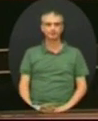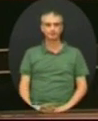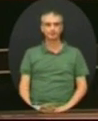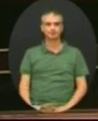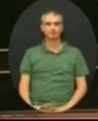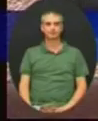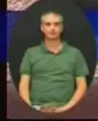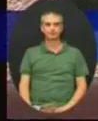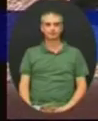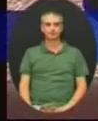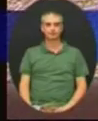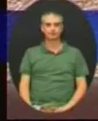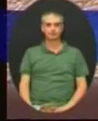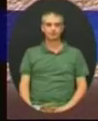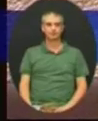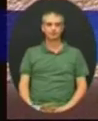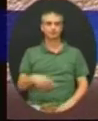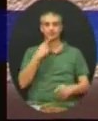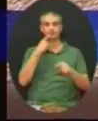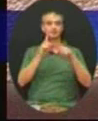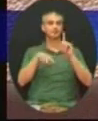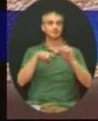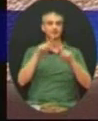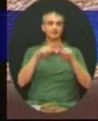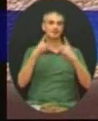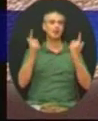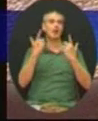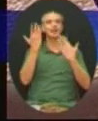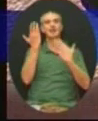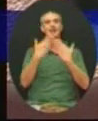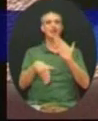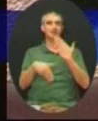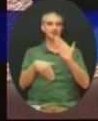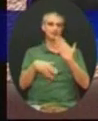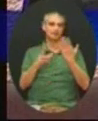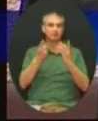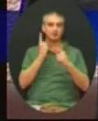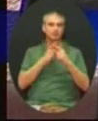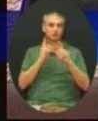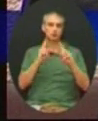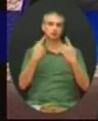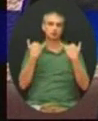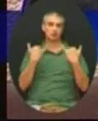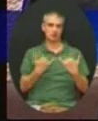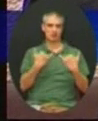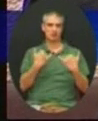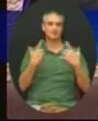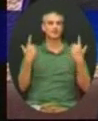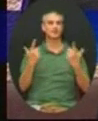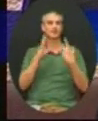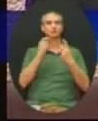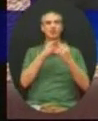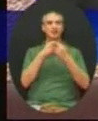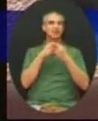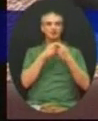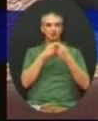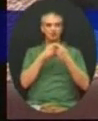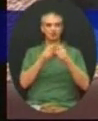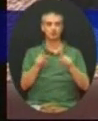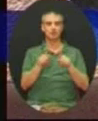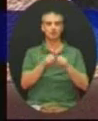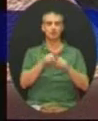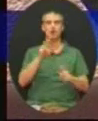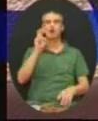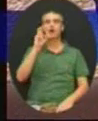מהדיון. לפעמים החגיגה נגמרת, וזה מה שבדיוק קורה היום, החגיגה של ארגונים כמו